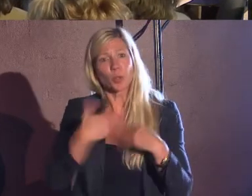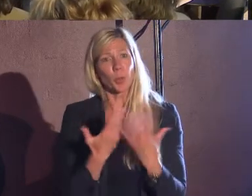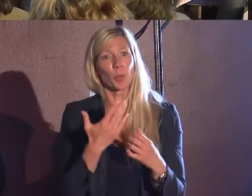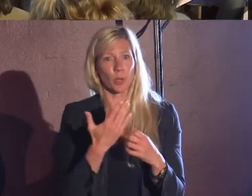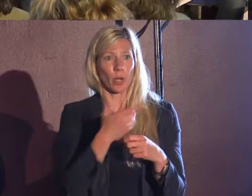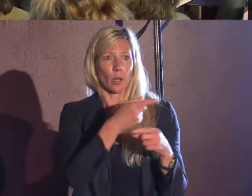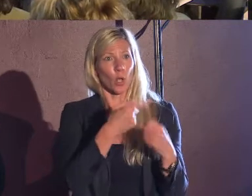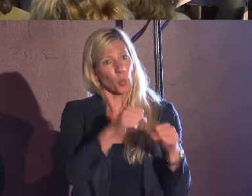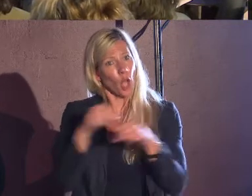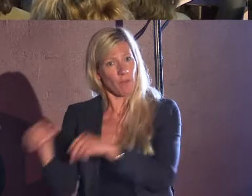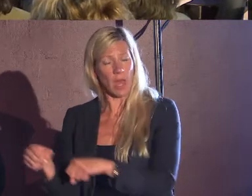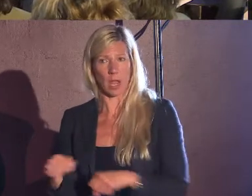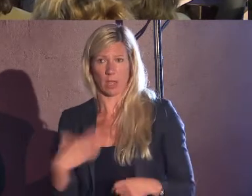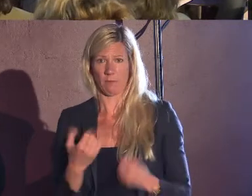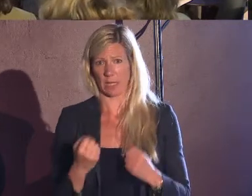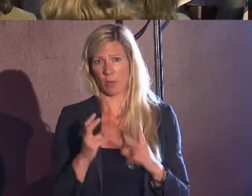med varandra.